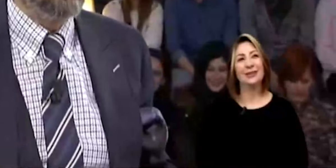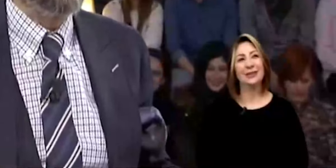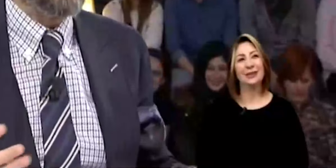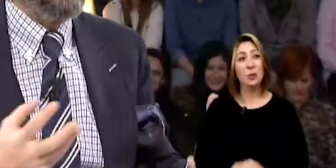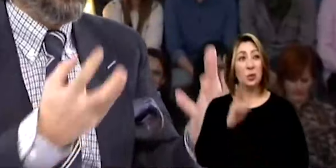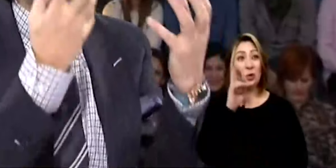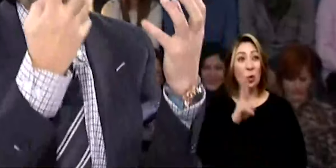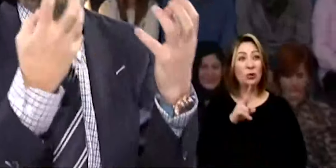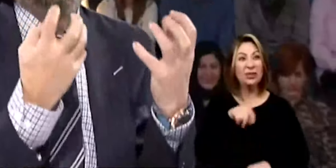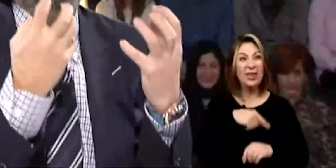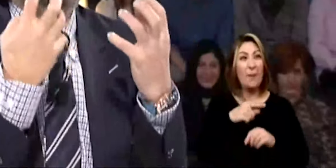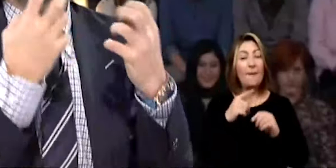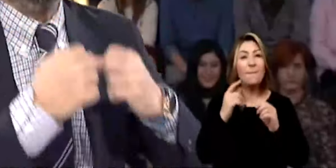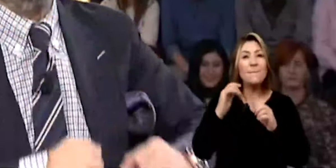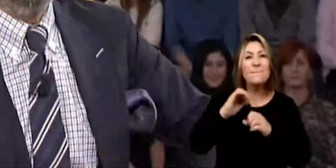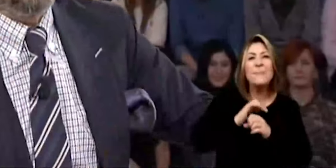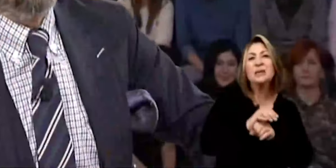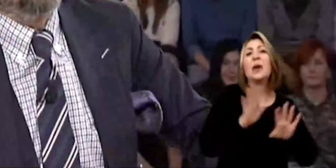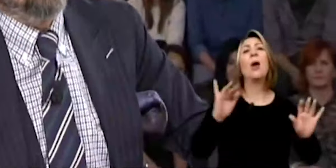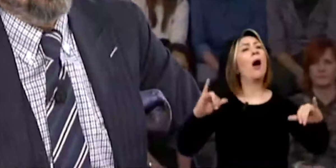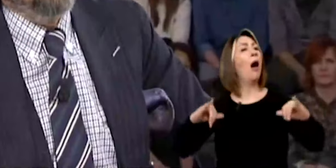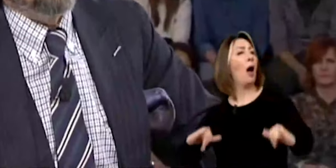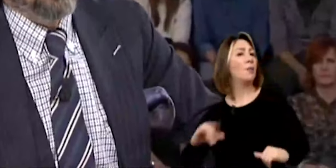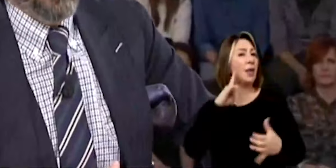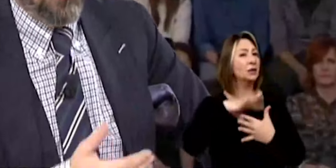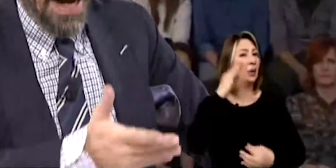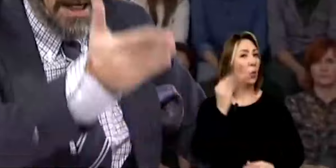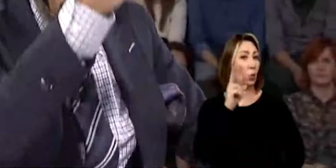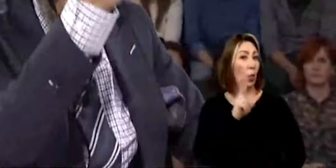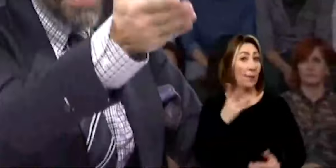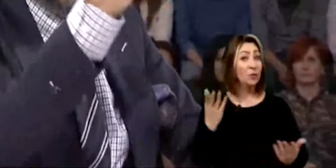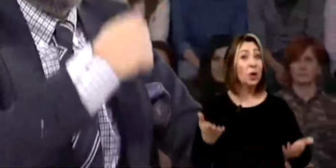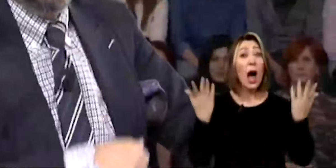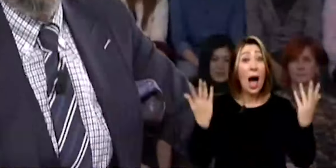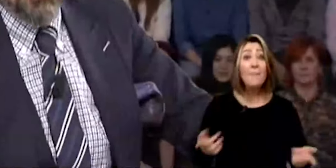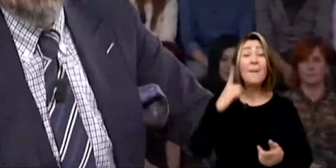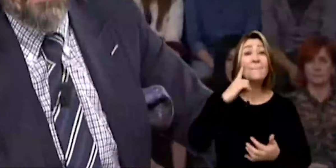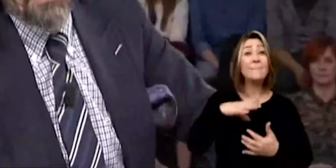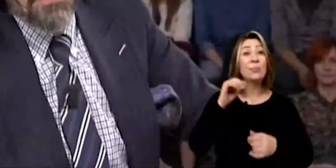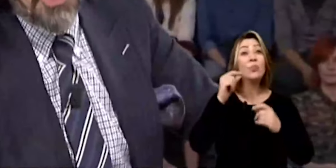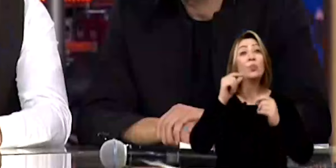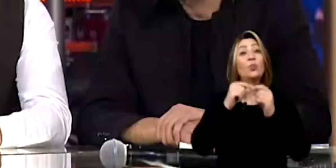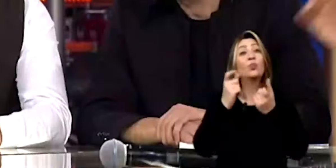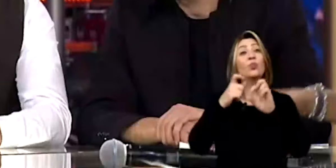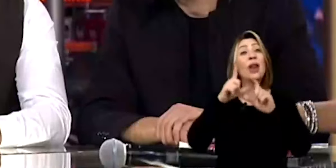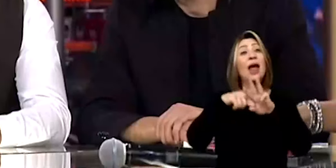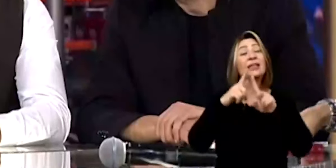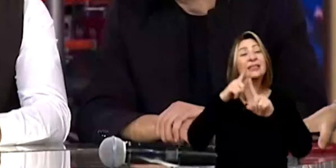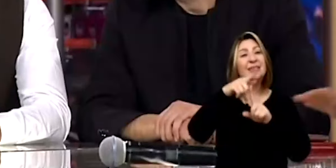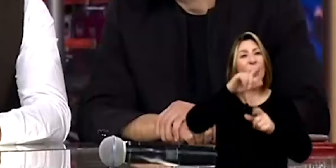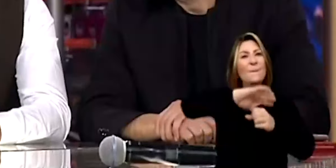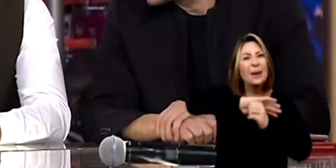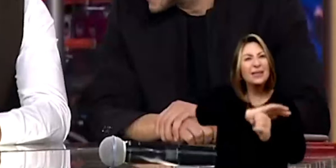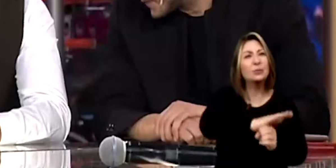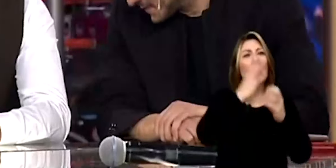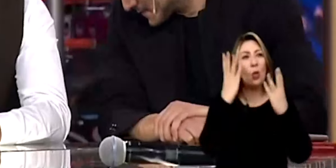Bunu gördüğün zaman baskılanmayan bir insan olduğunu görebiliyorsun. Ama bizzat Bülent'e baktığımız zaman onun